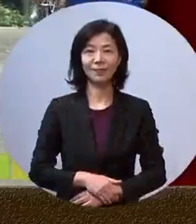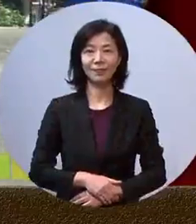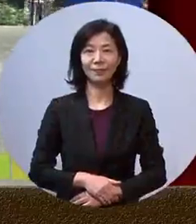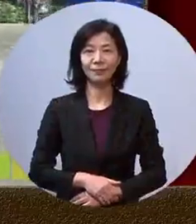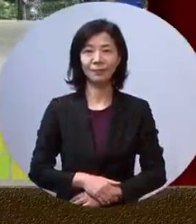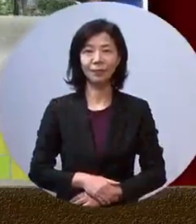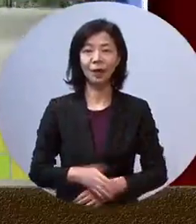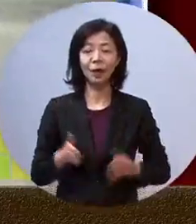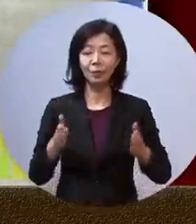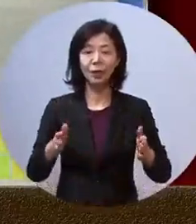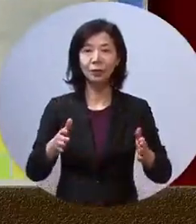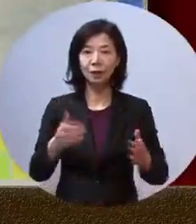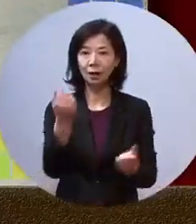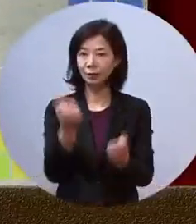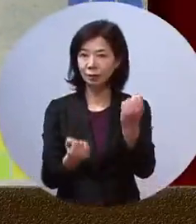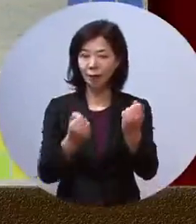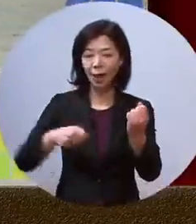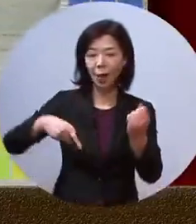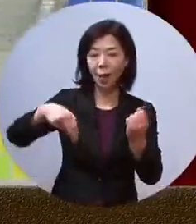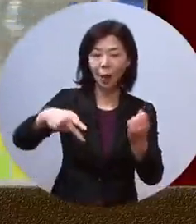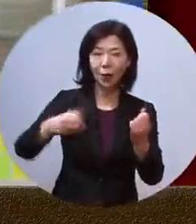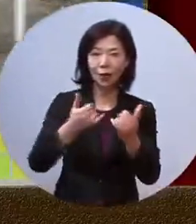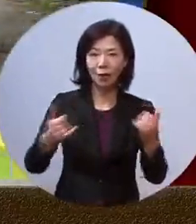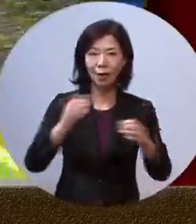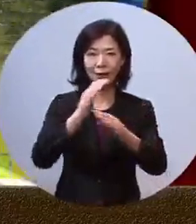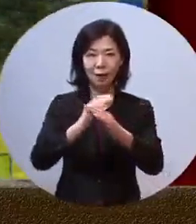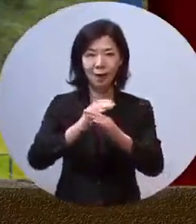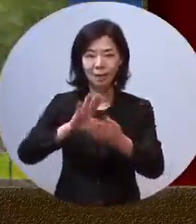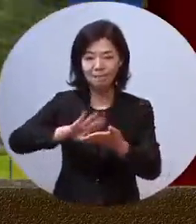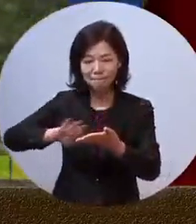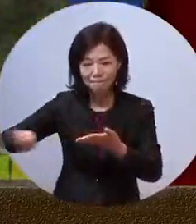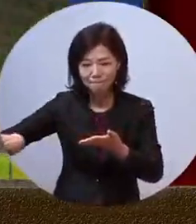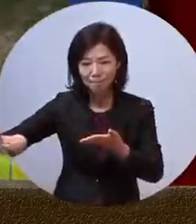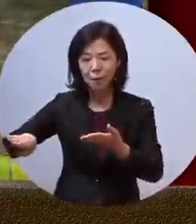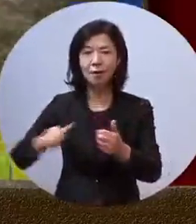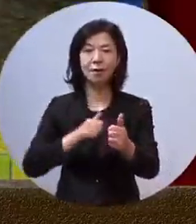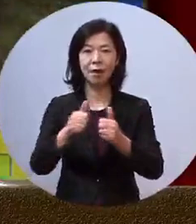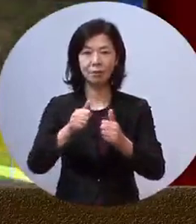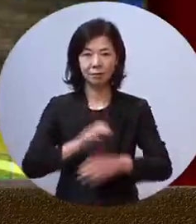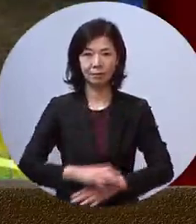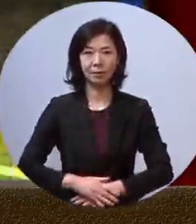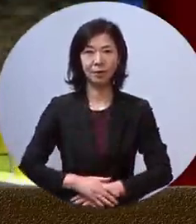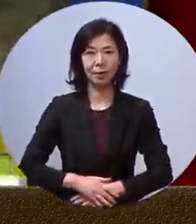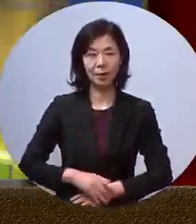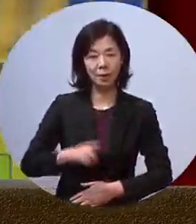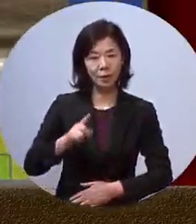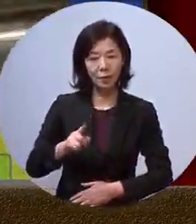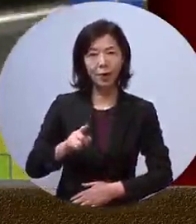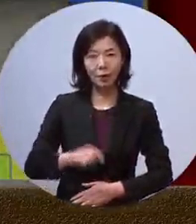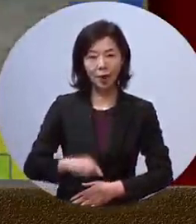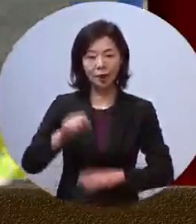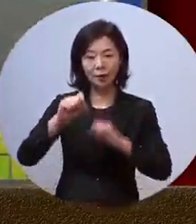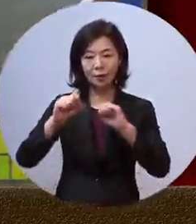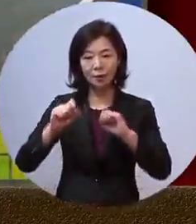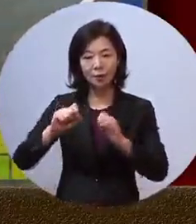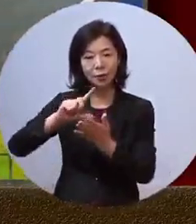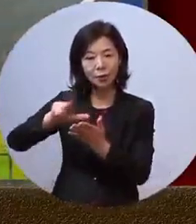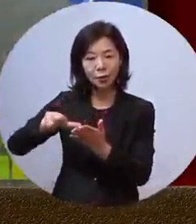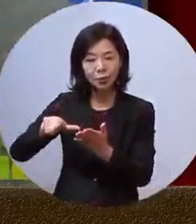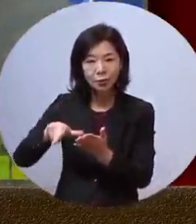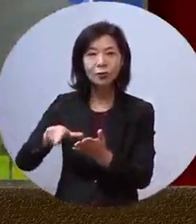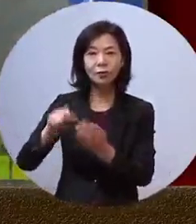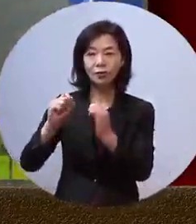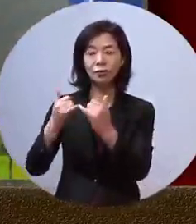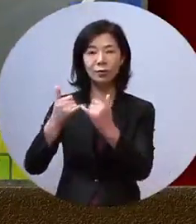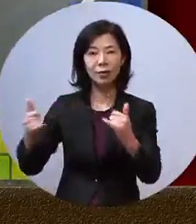車や歩行者を通行規制し行われる自転車の大会、このようなイベントは地域住民のよほどの理